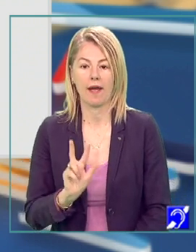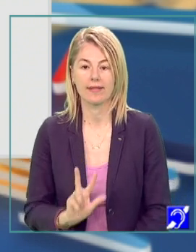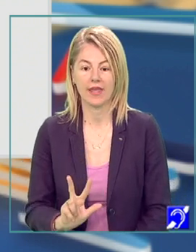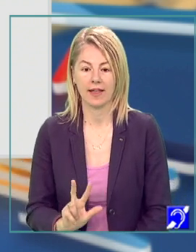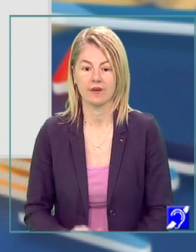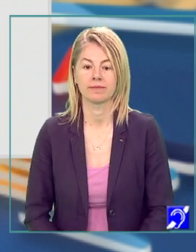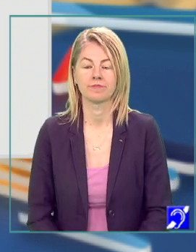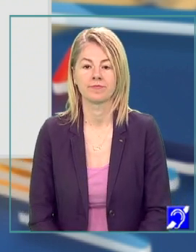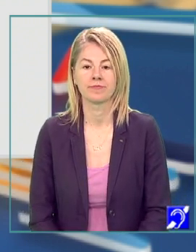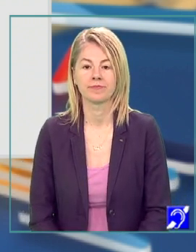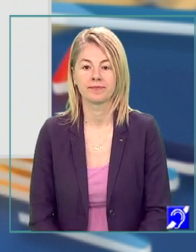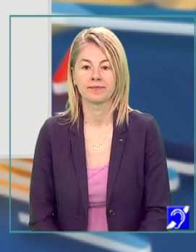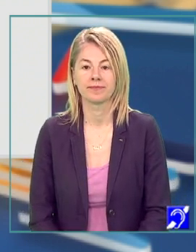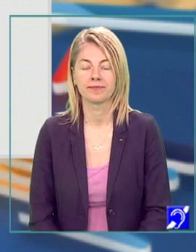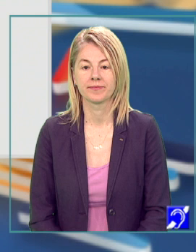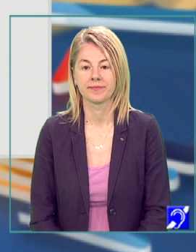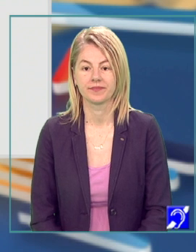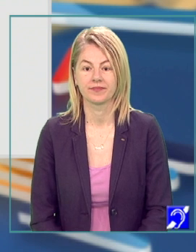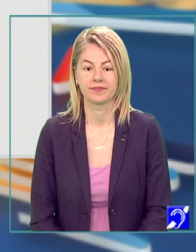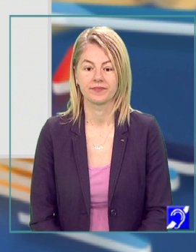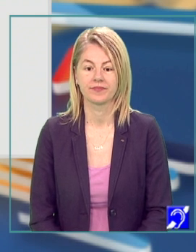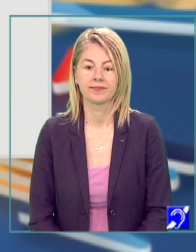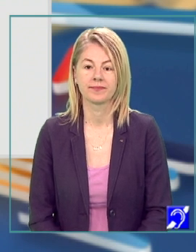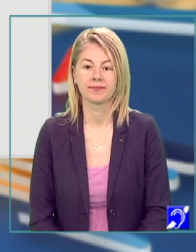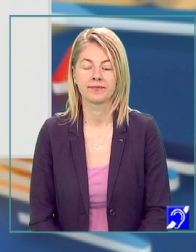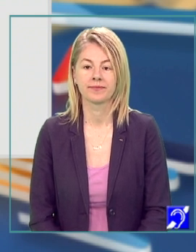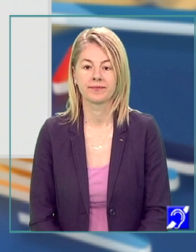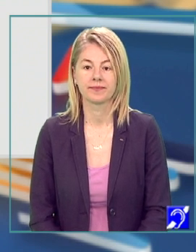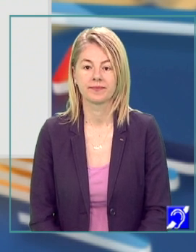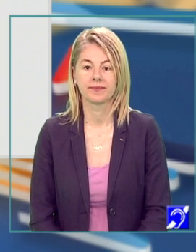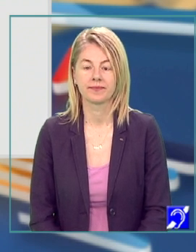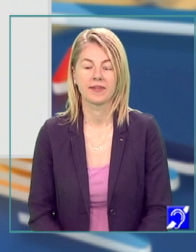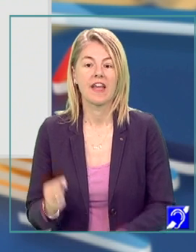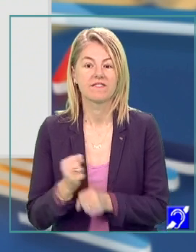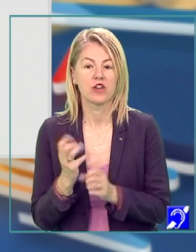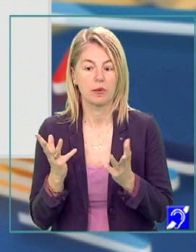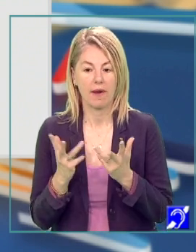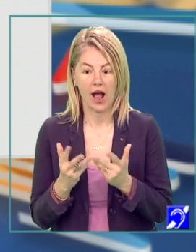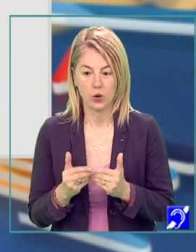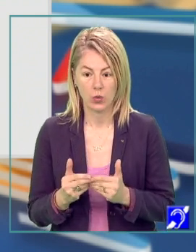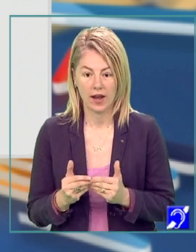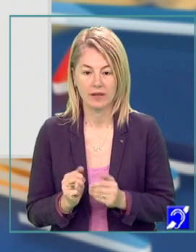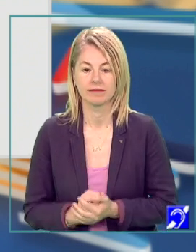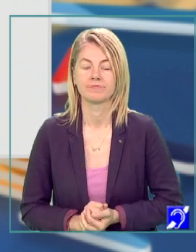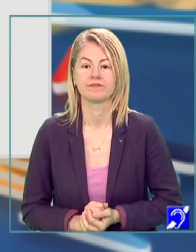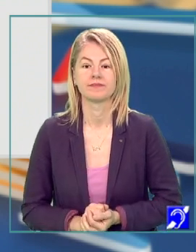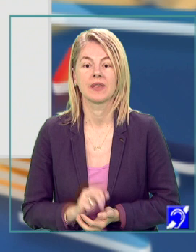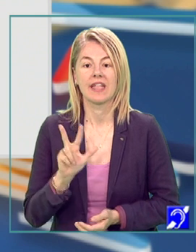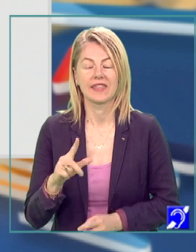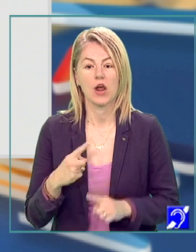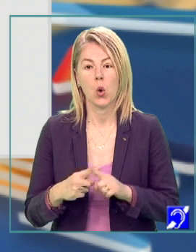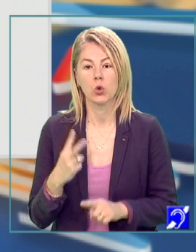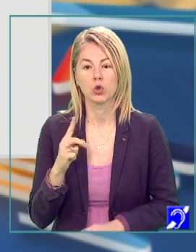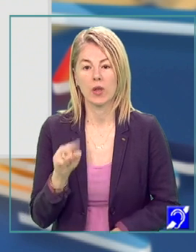cu 3 supra 9, adică înmulțit cu 1 supra 3. Facem calculele. 3 ori